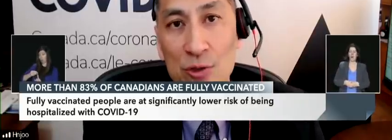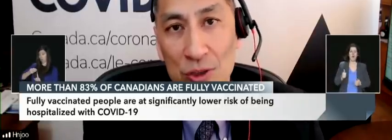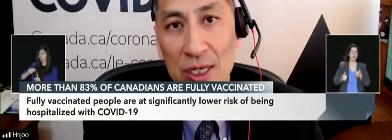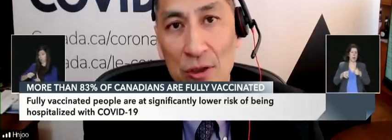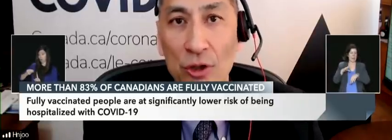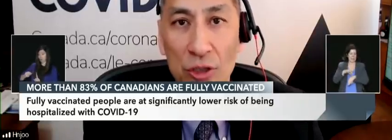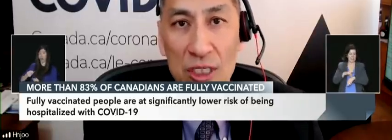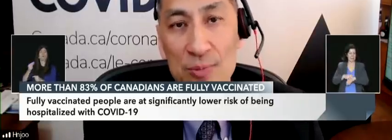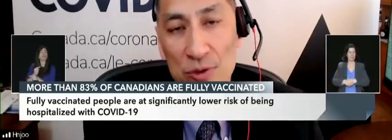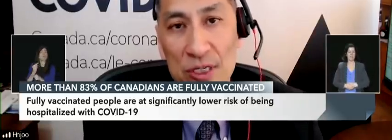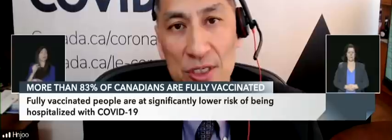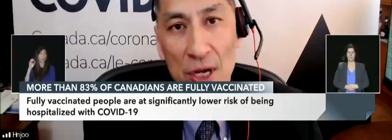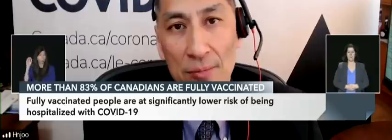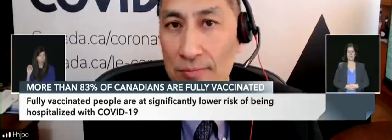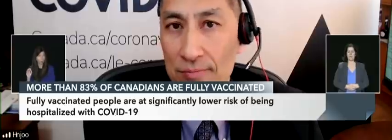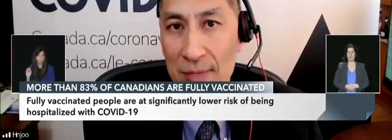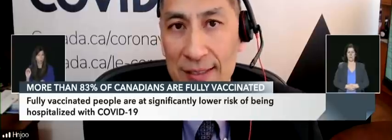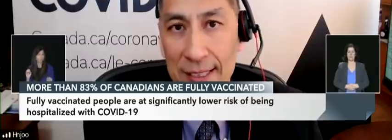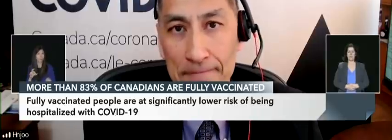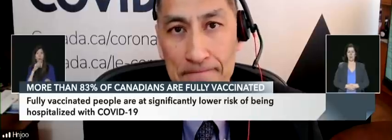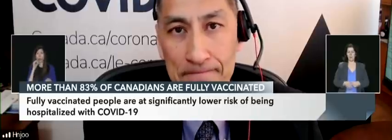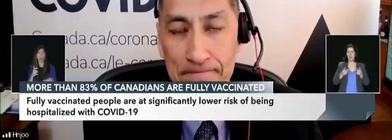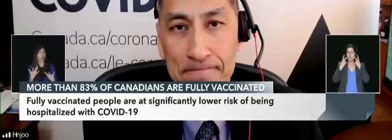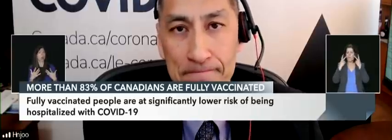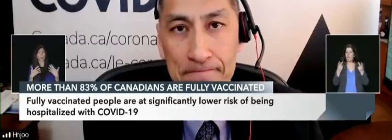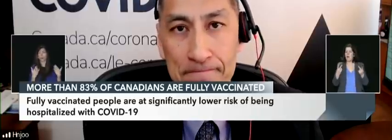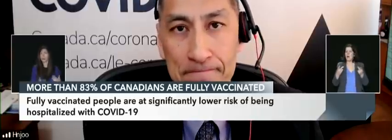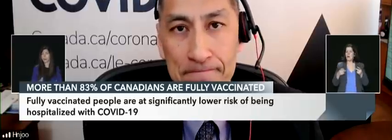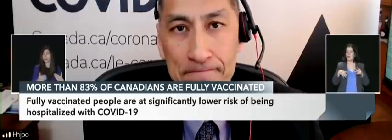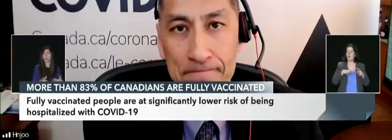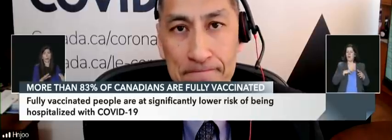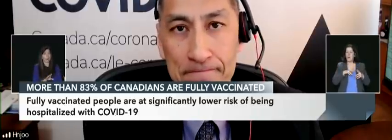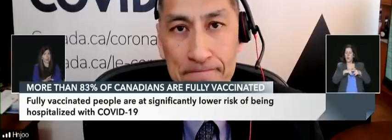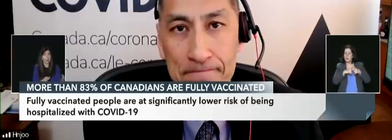mesures et aussi les outils à notre disposition. Merci.